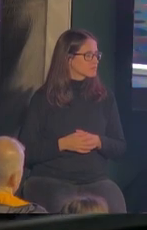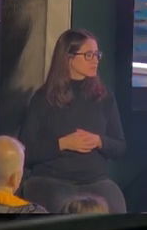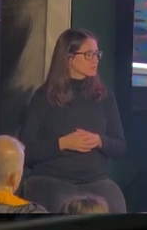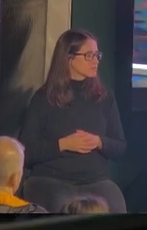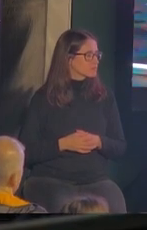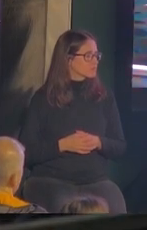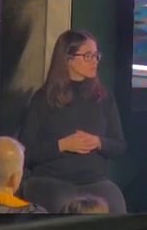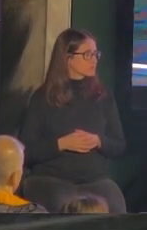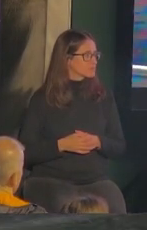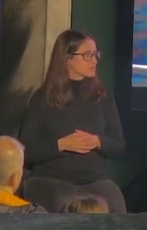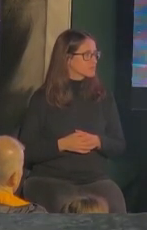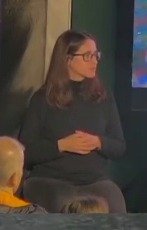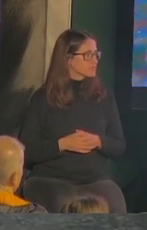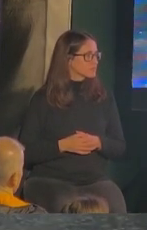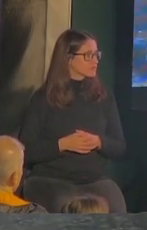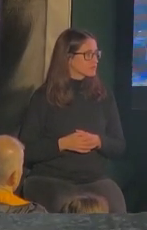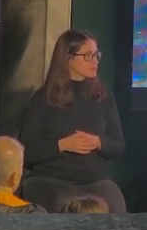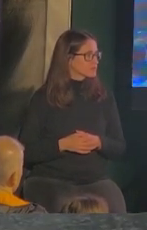Vale. I aquest